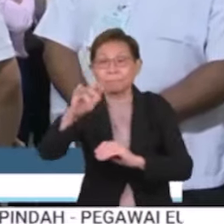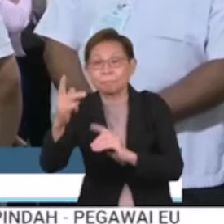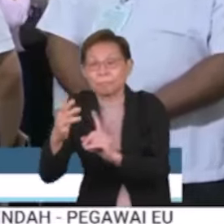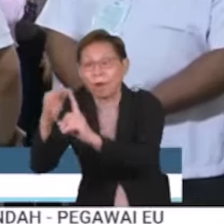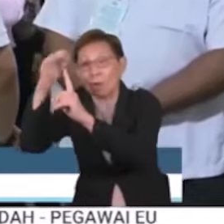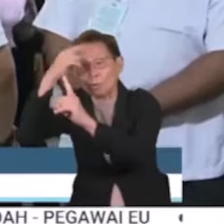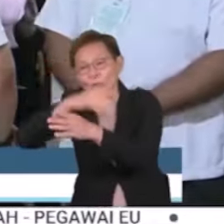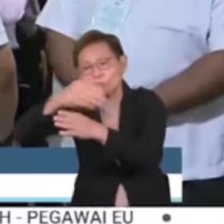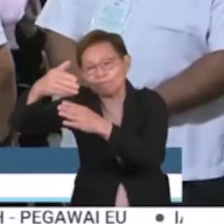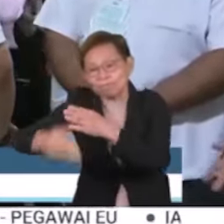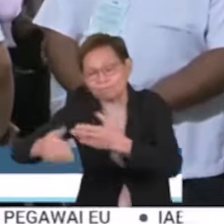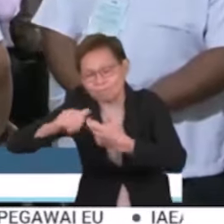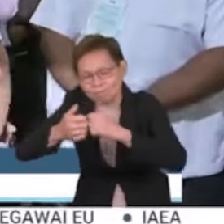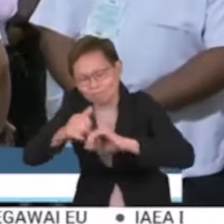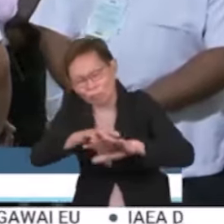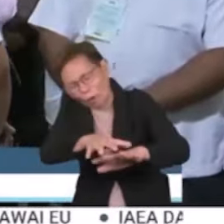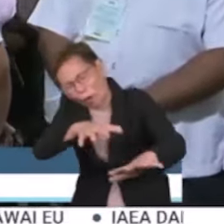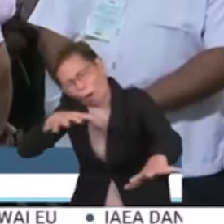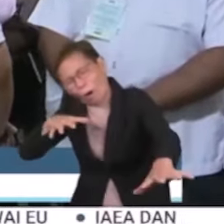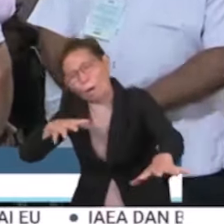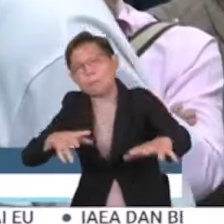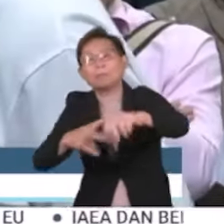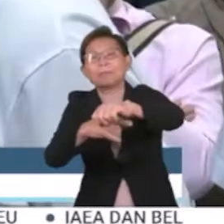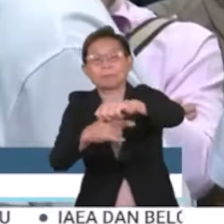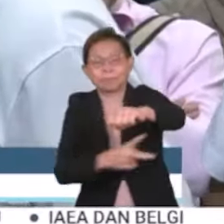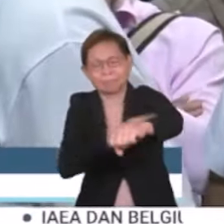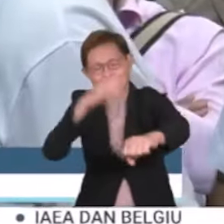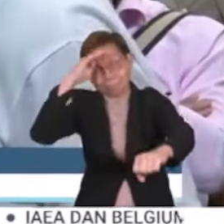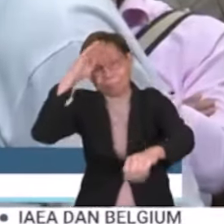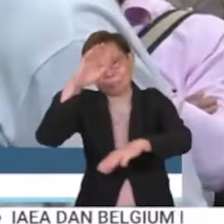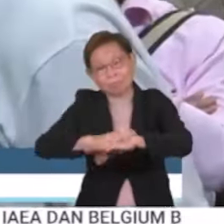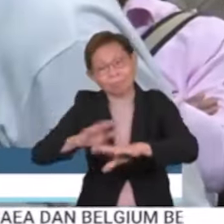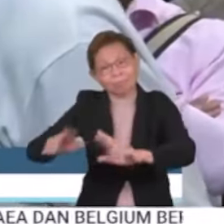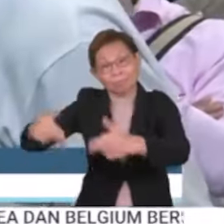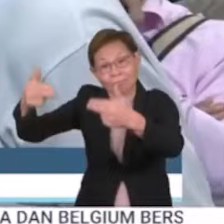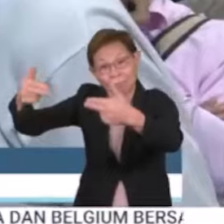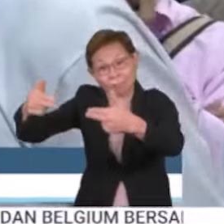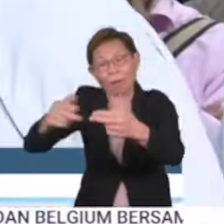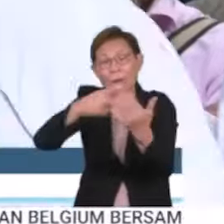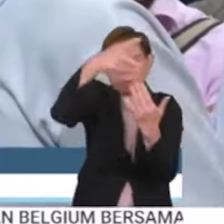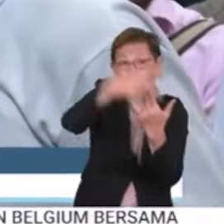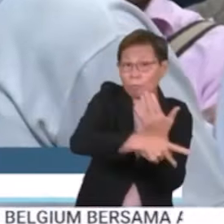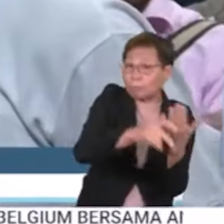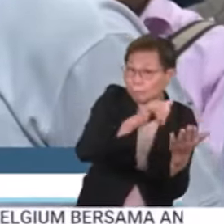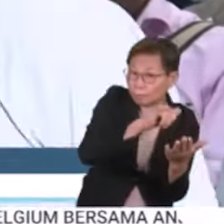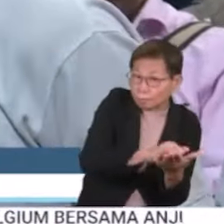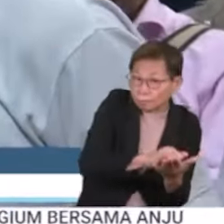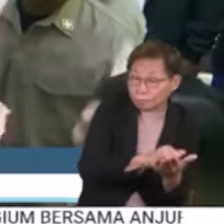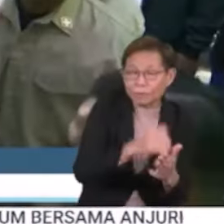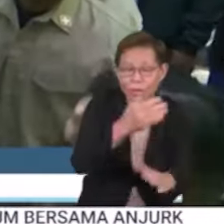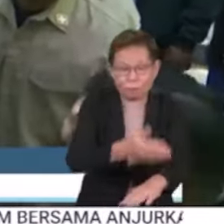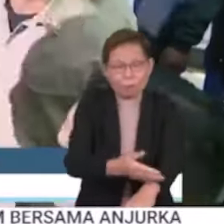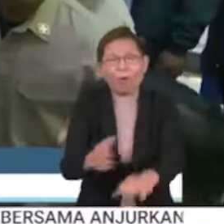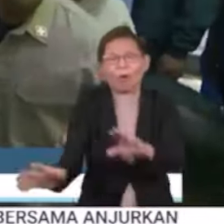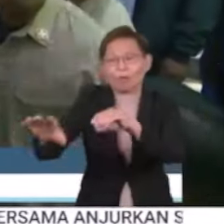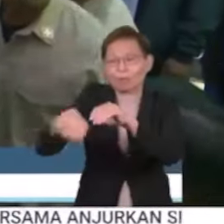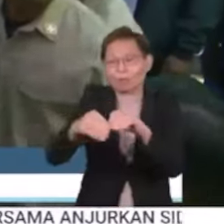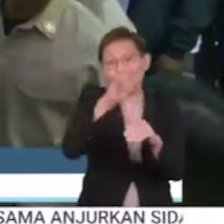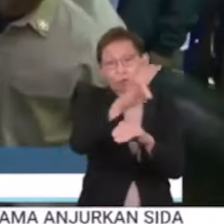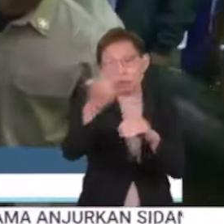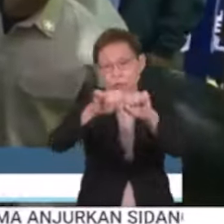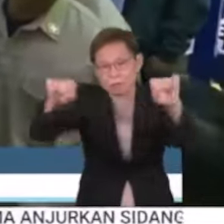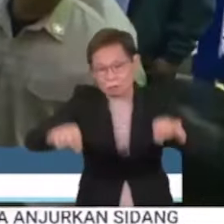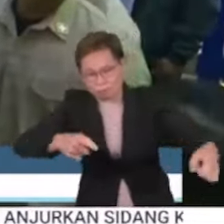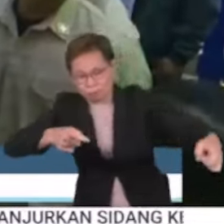khas bagi menangani kesesakan di tambak Johor secara dalam talian antara inisiatif berkenaan adalah penambahan 77